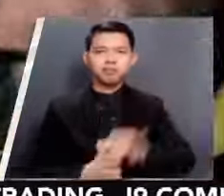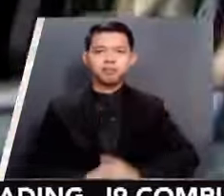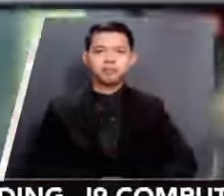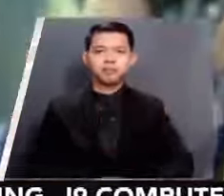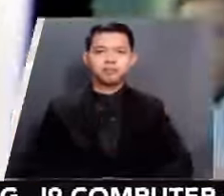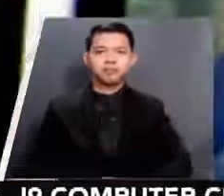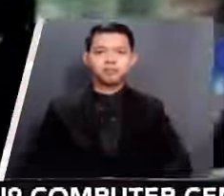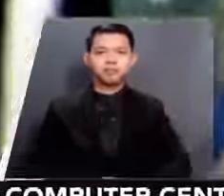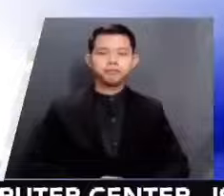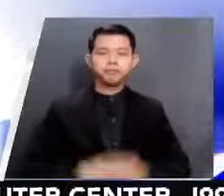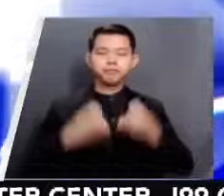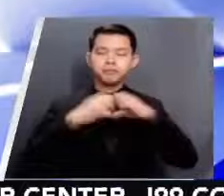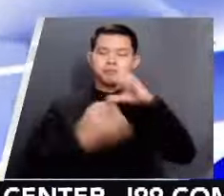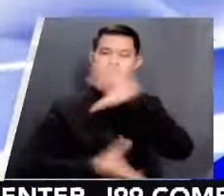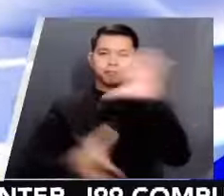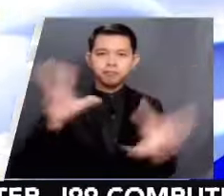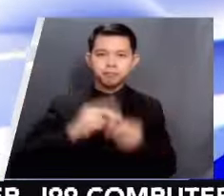Integrated News.